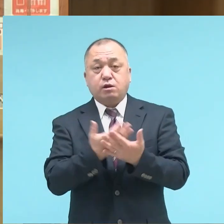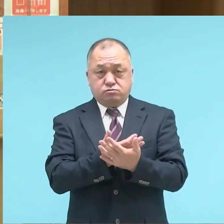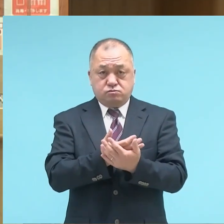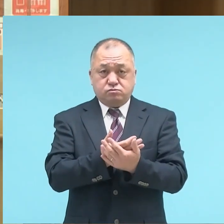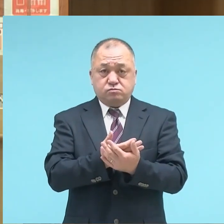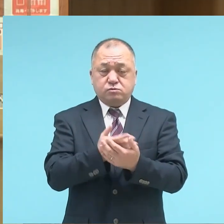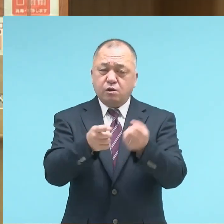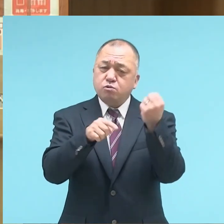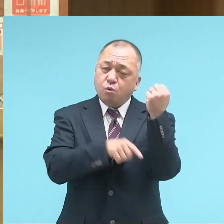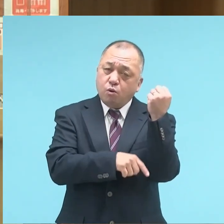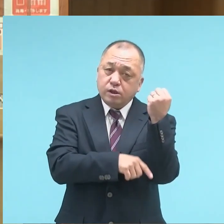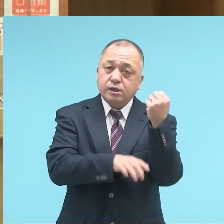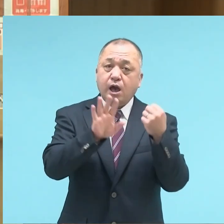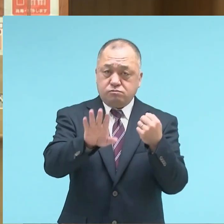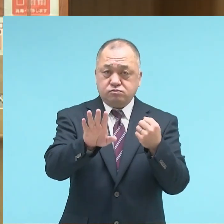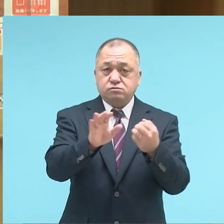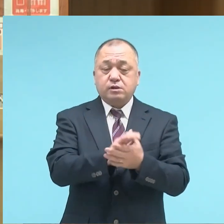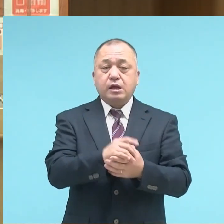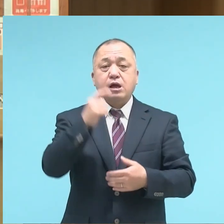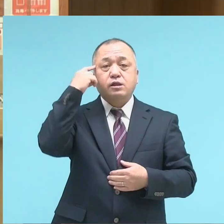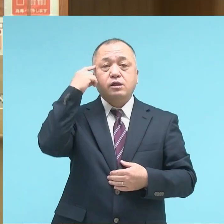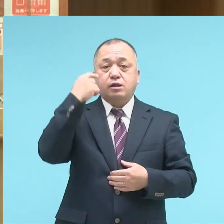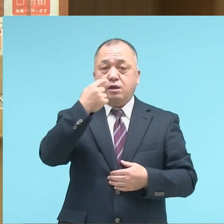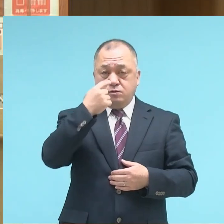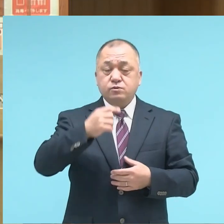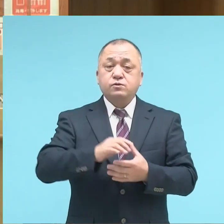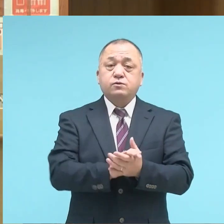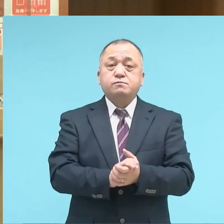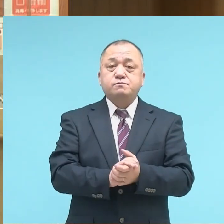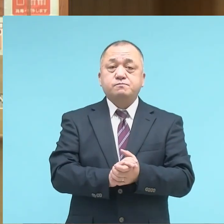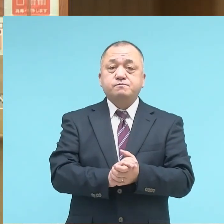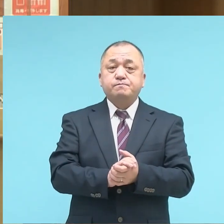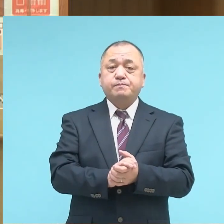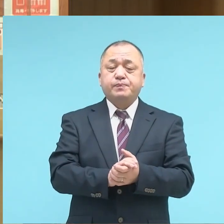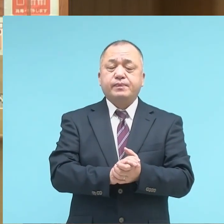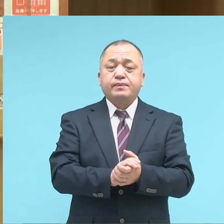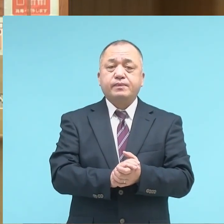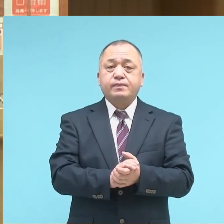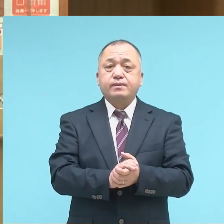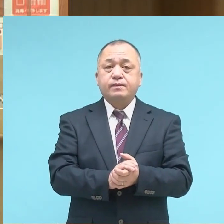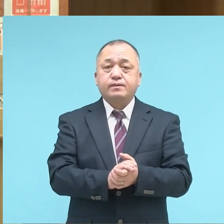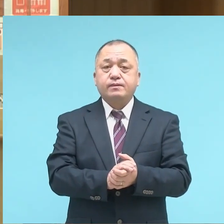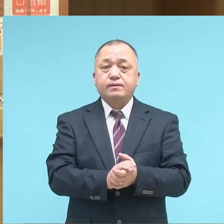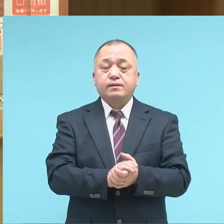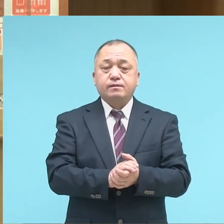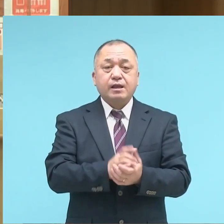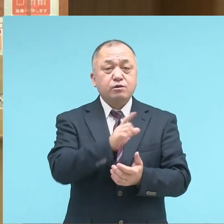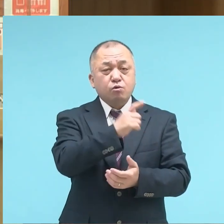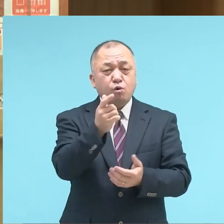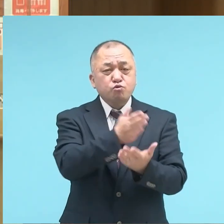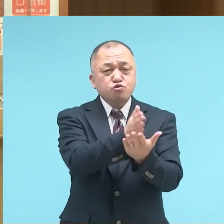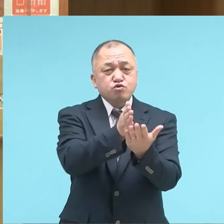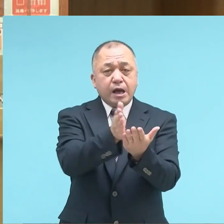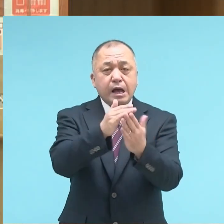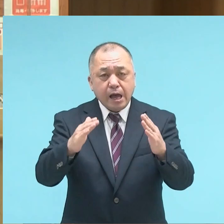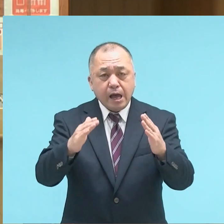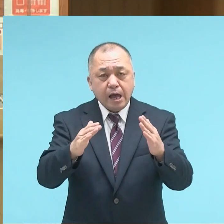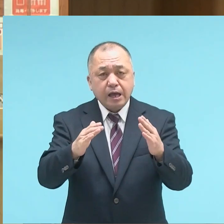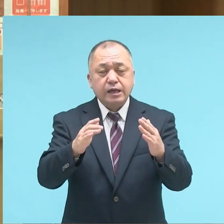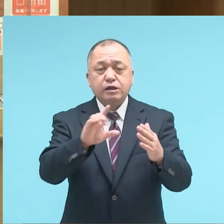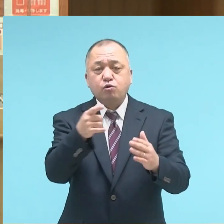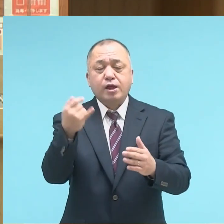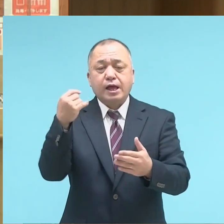因ではないかというふうには考えているところであります。これはいろいろ分科会やいろんな方々が